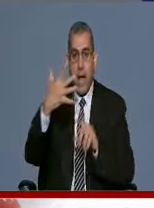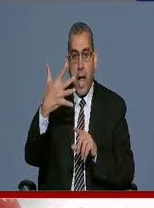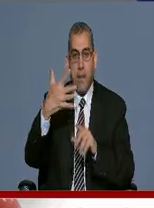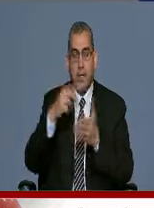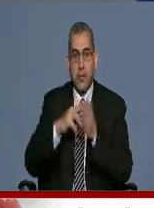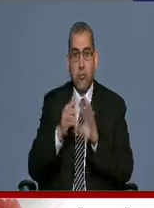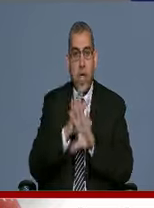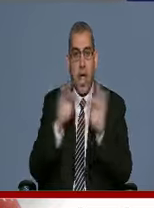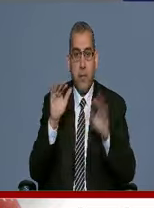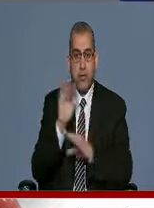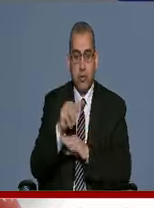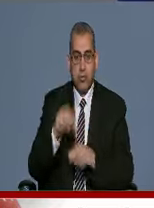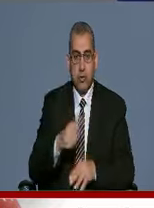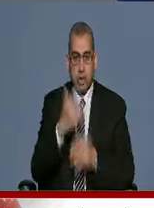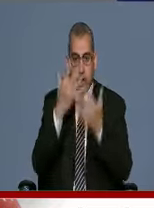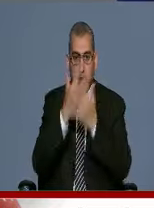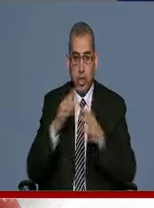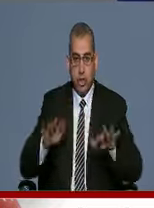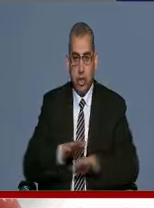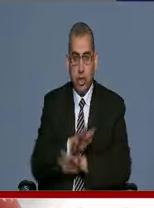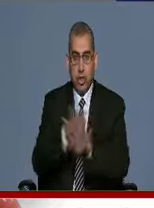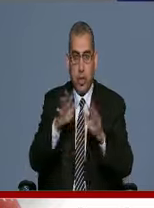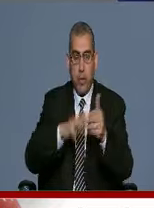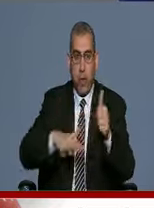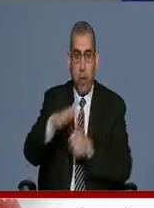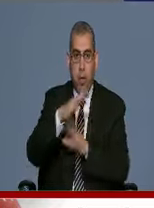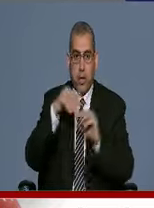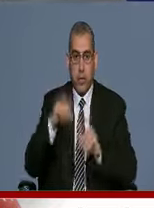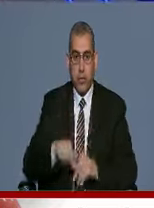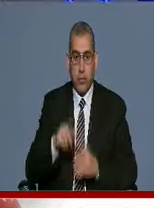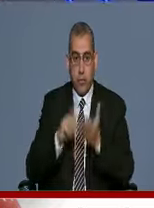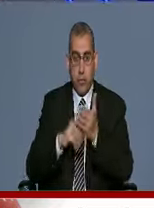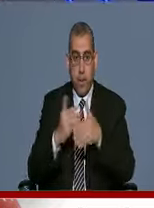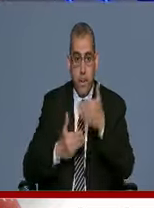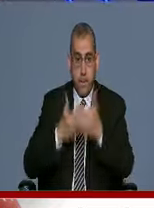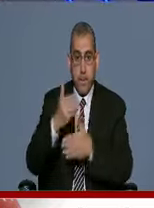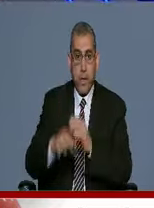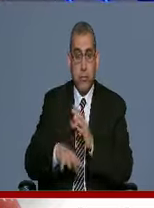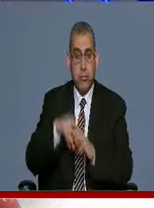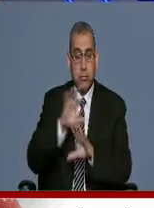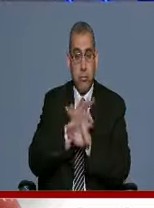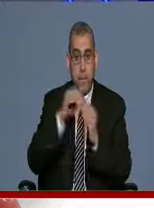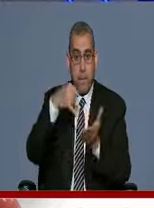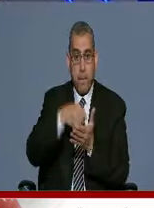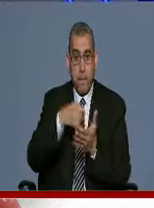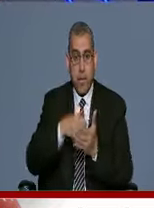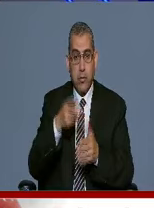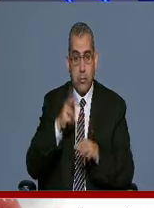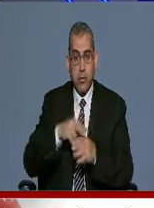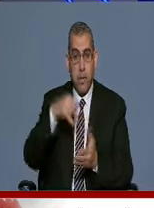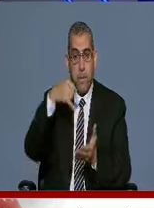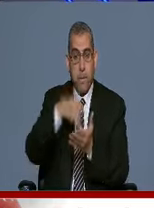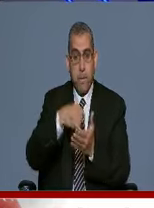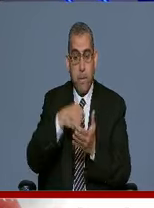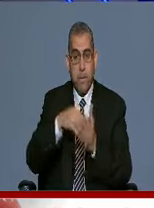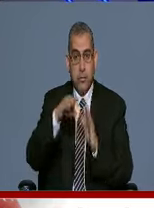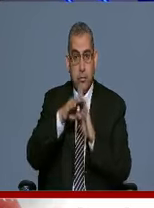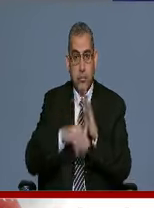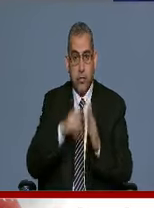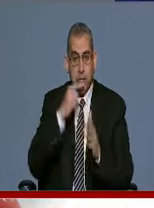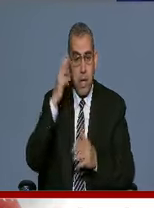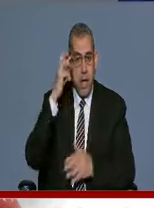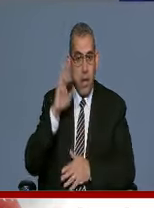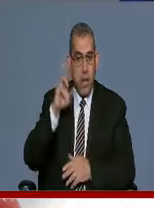بتوفرها الشبكة الوطنية. بعد ما يتم التجميع فندم في المركز، بيقوم المركز باستخدام منصات الذكاء